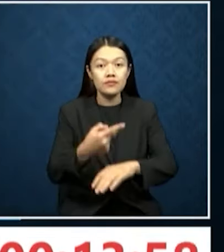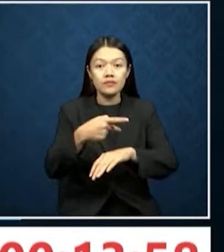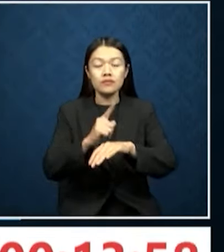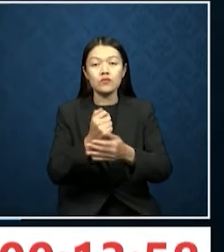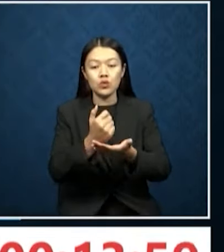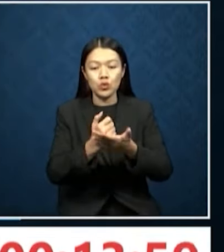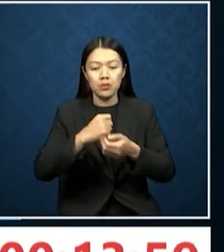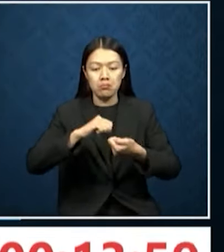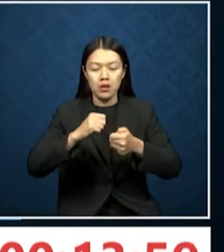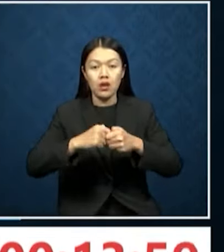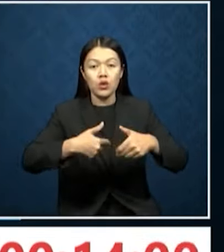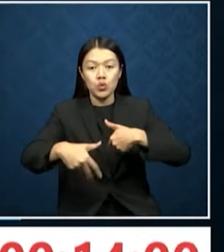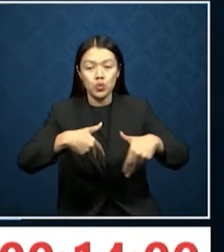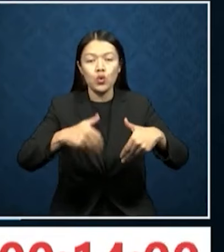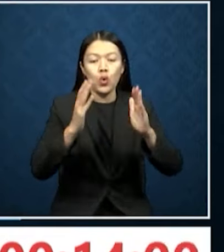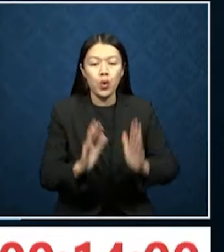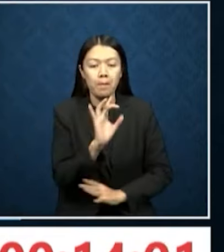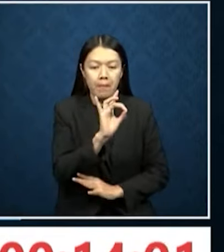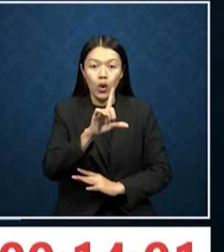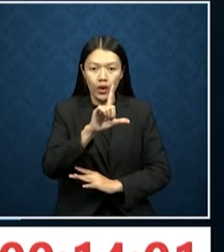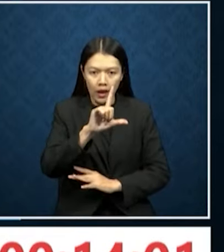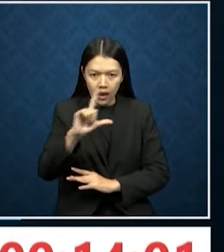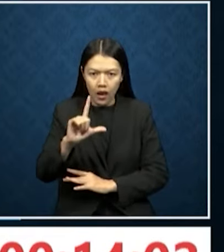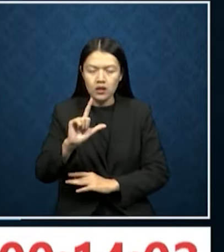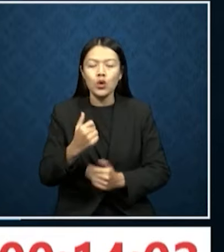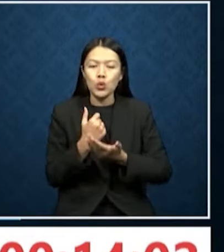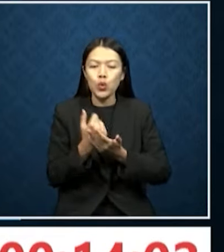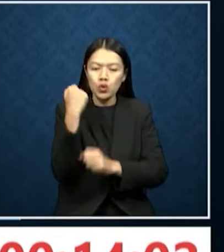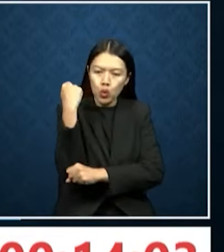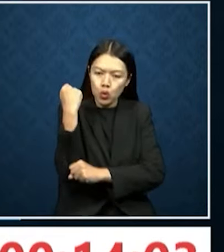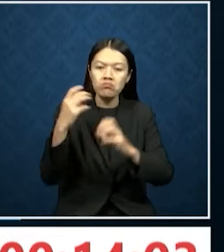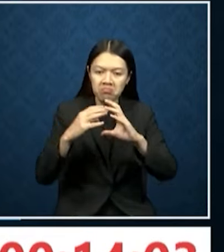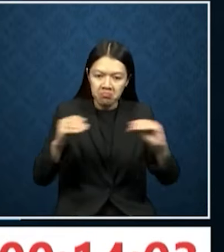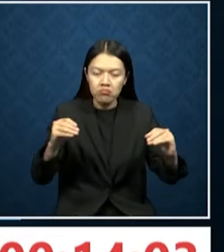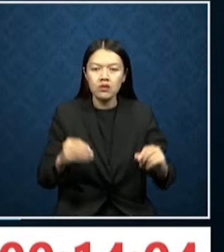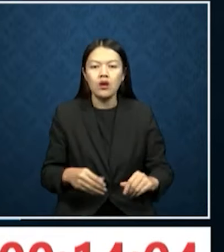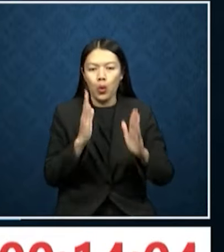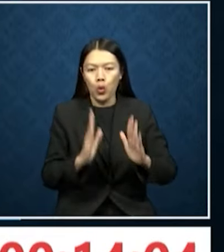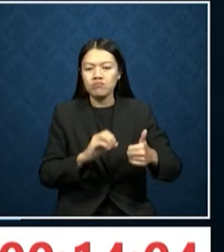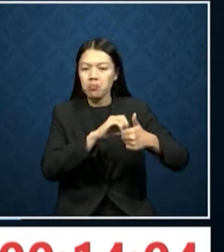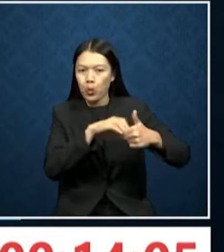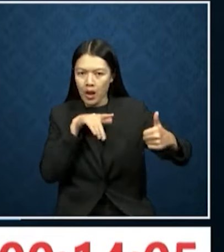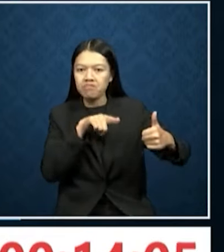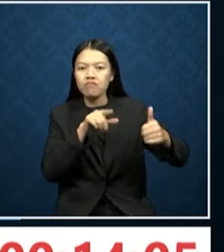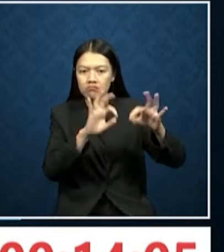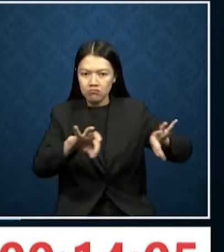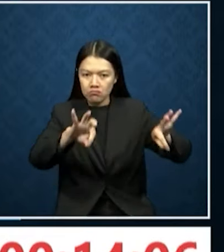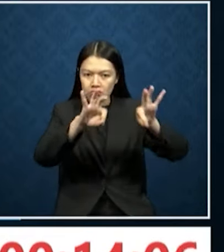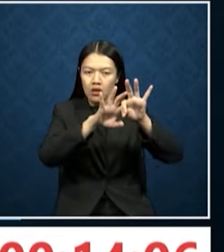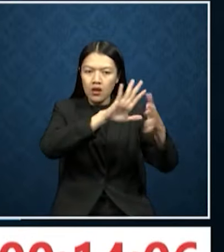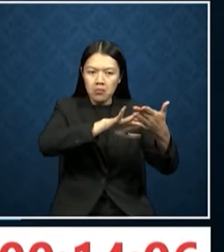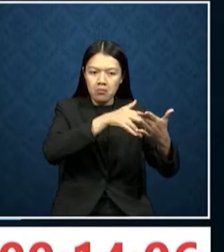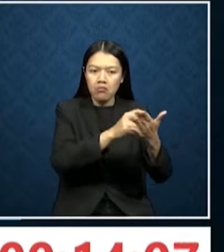นในหมู่ประชากร800ล้านคนในช่วงสุดท้ายได้นั้นเป็นเพราะผู้นำของประเทศเขาเริ่มจากนโยบ